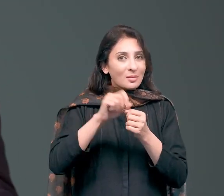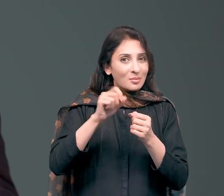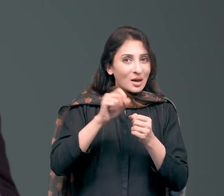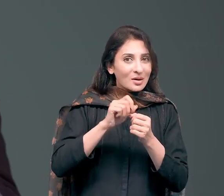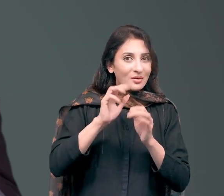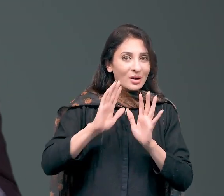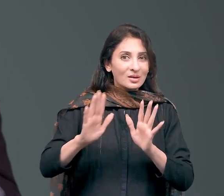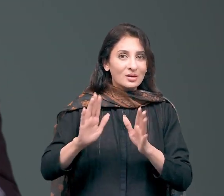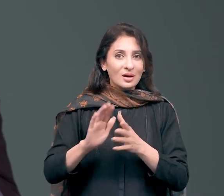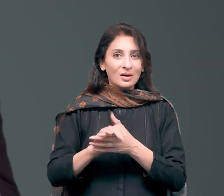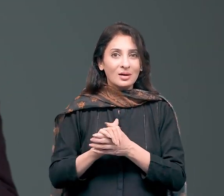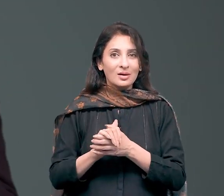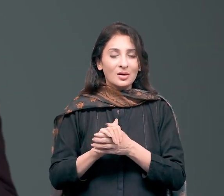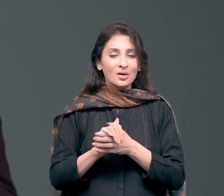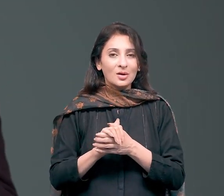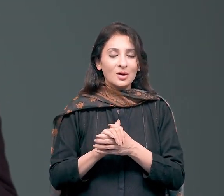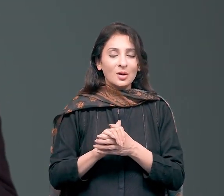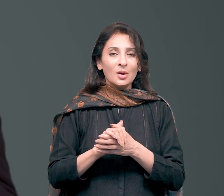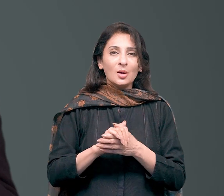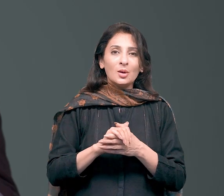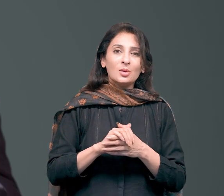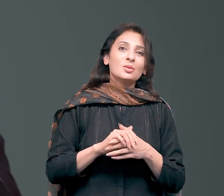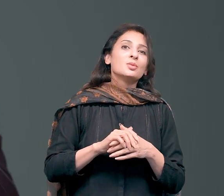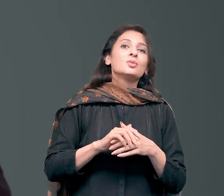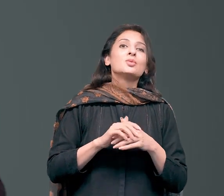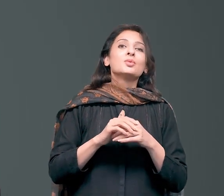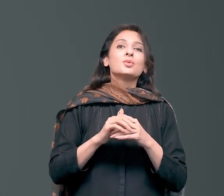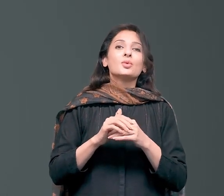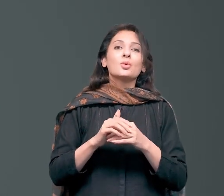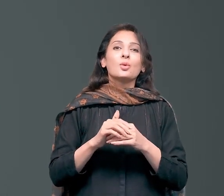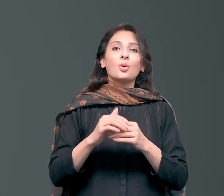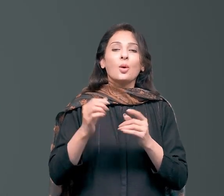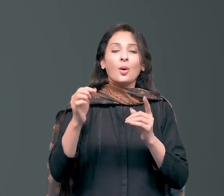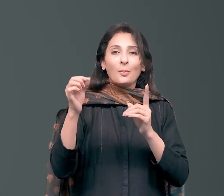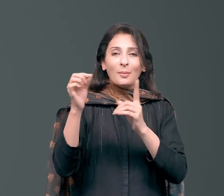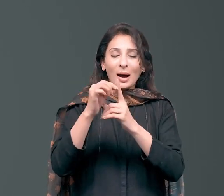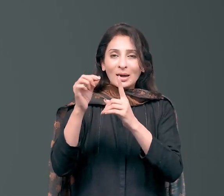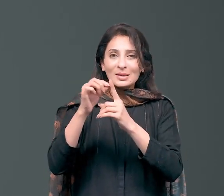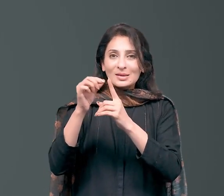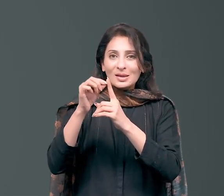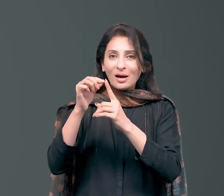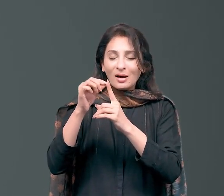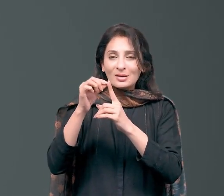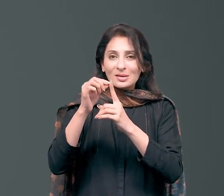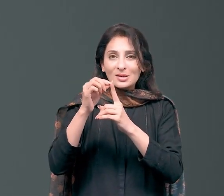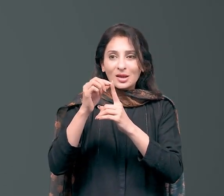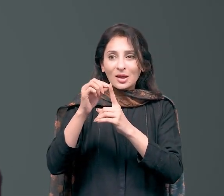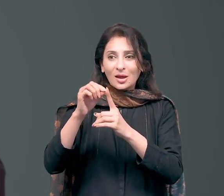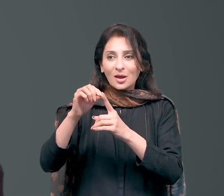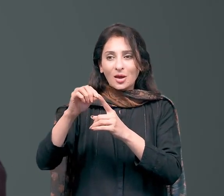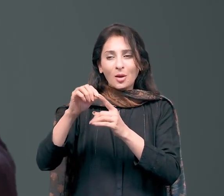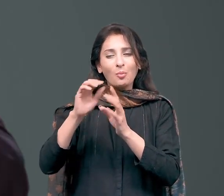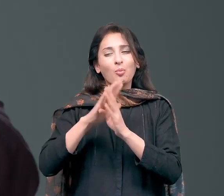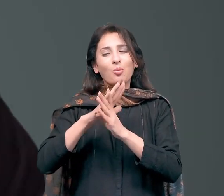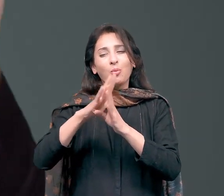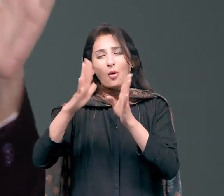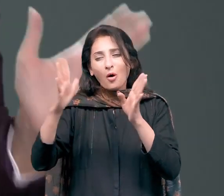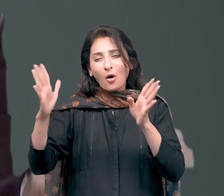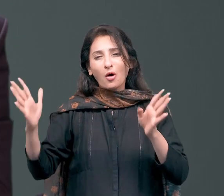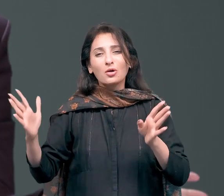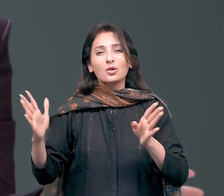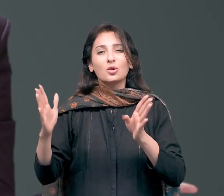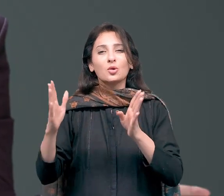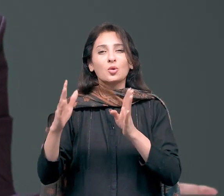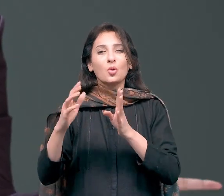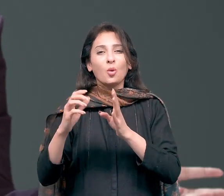تھا تو لاکھوں کی تعداد میں اس حصے کے، پاکستان کے حصے میں سے لوگ ہجرت کر کے اس طرف